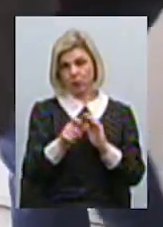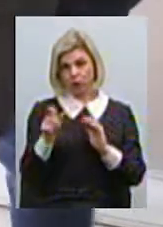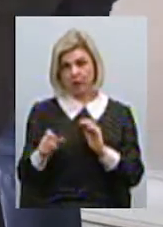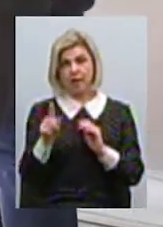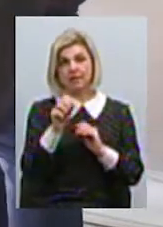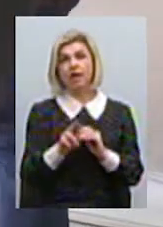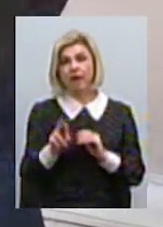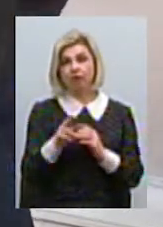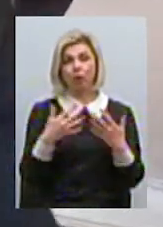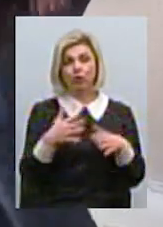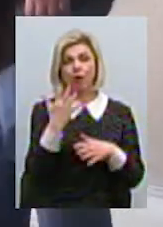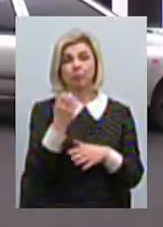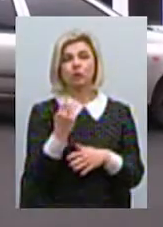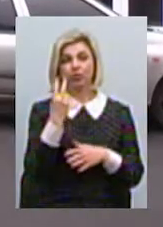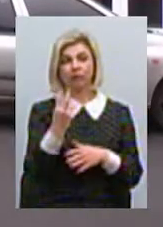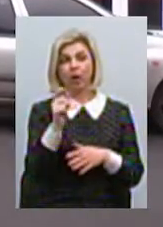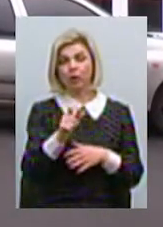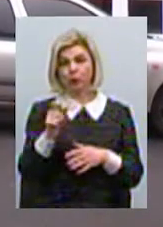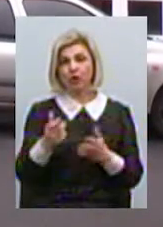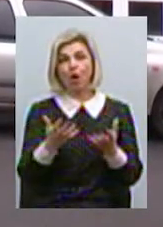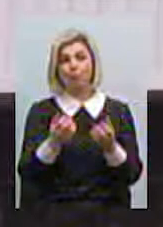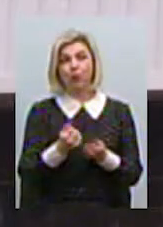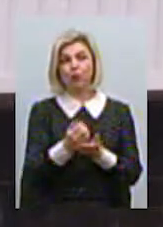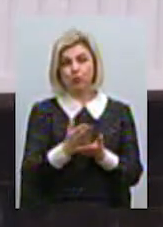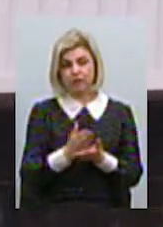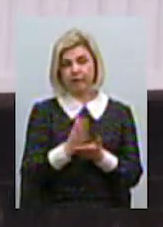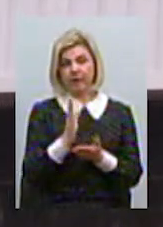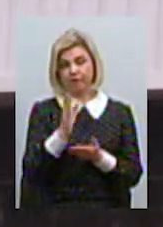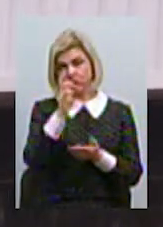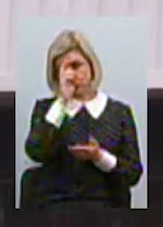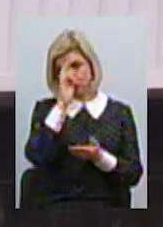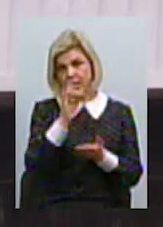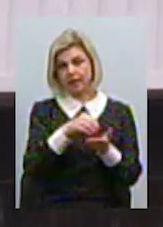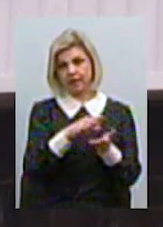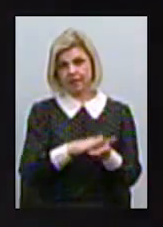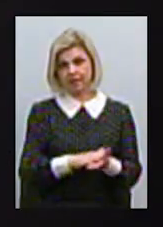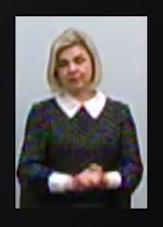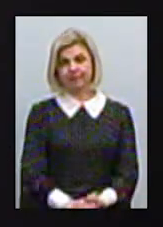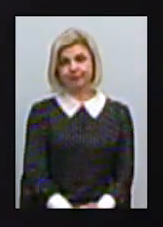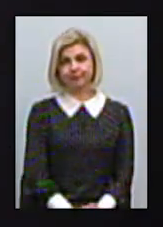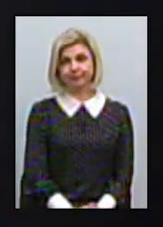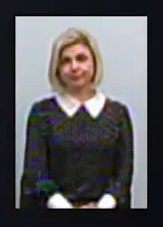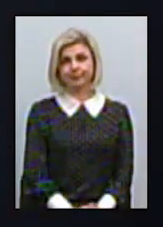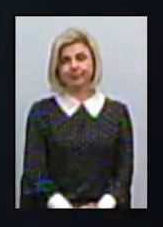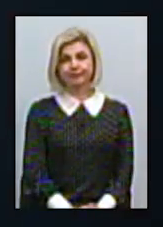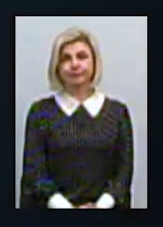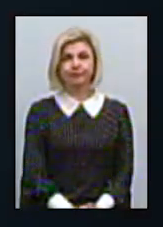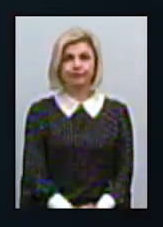року вже 502 громадянина отримали послуги у сфері державної реєстрації цивільного стану.